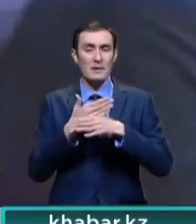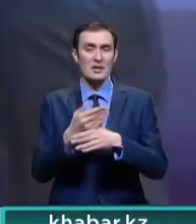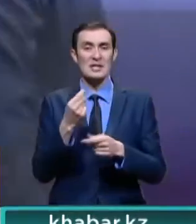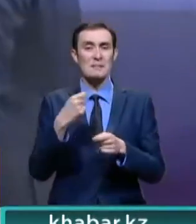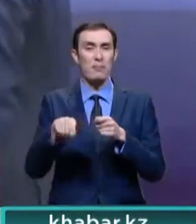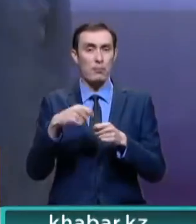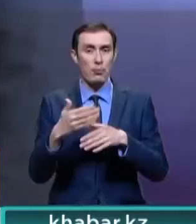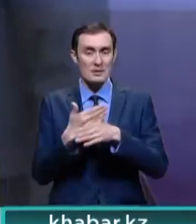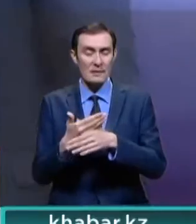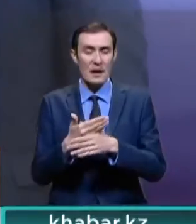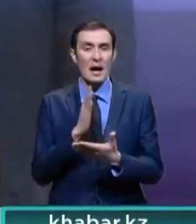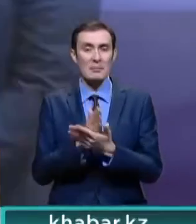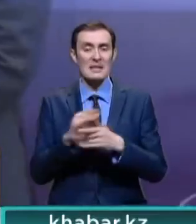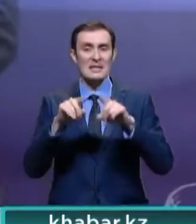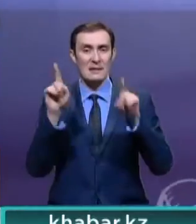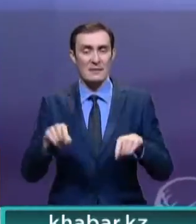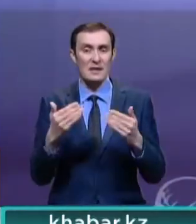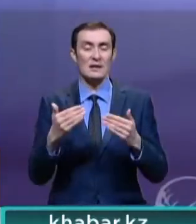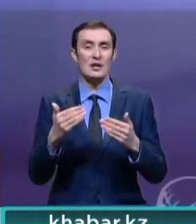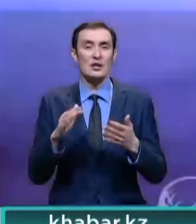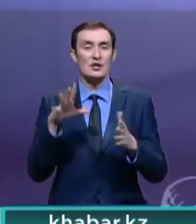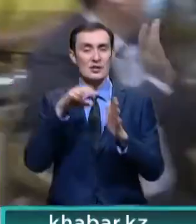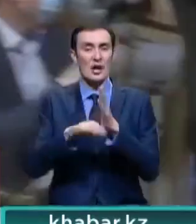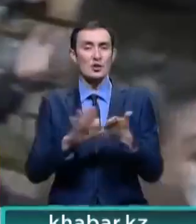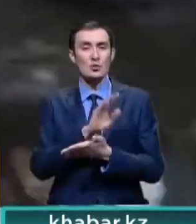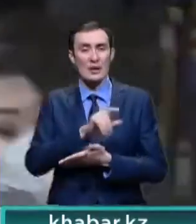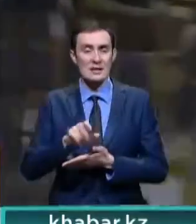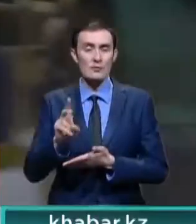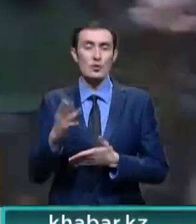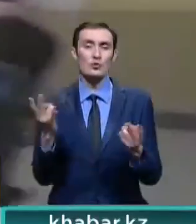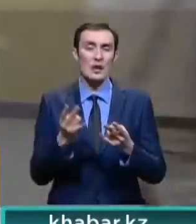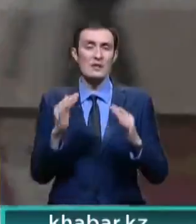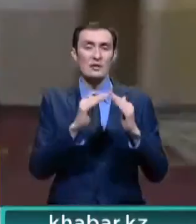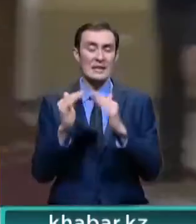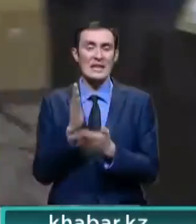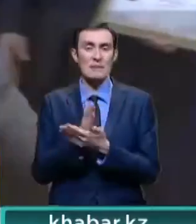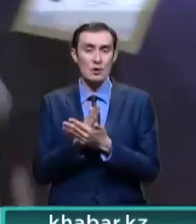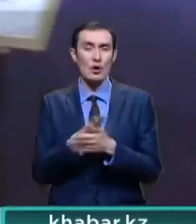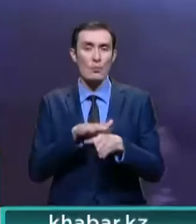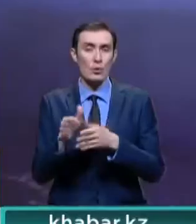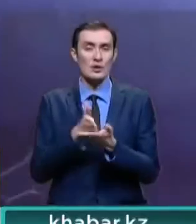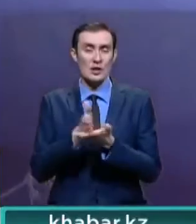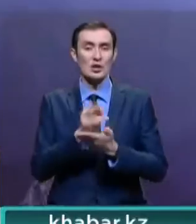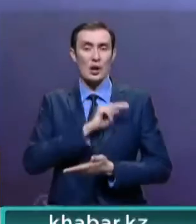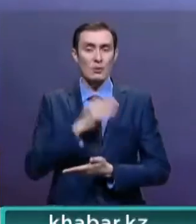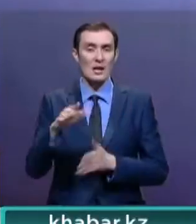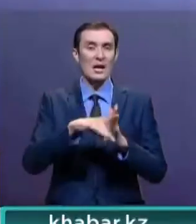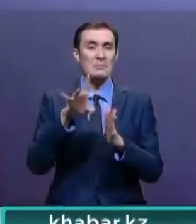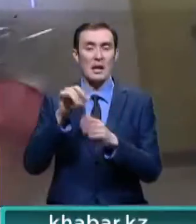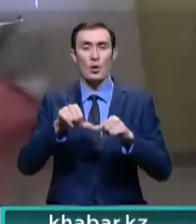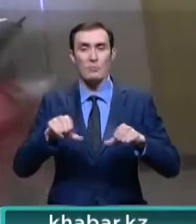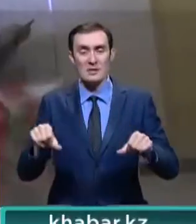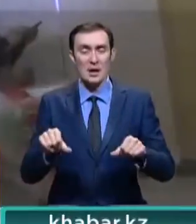спонсоров. Обладатели сертификатов выбраны из числа журналистов, которые нуждаются в жилье и имеют полный стаж работы. Их отбирала